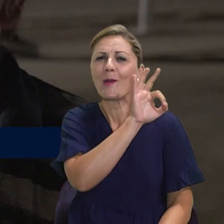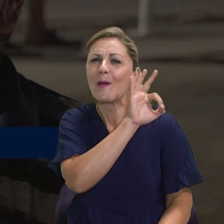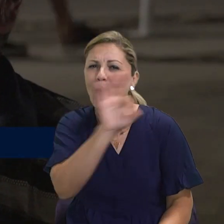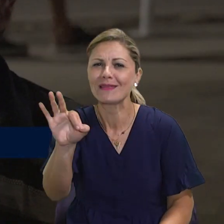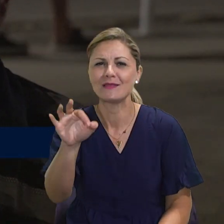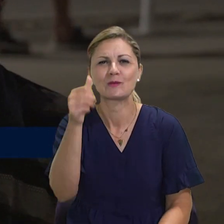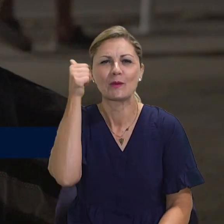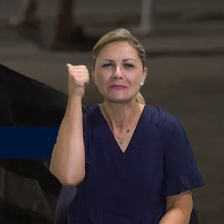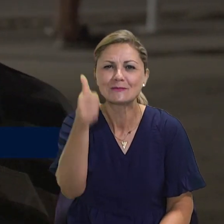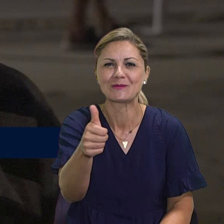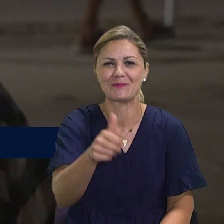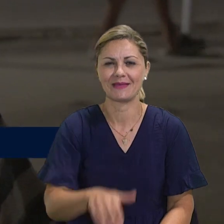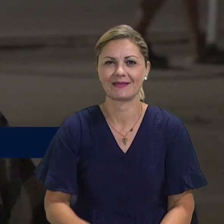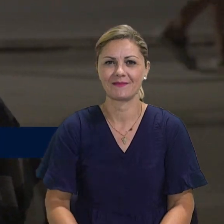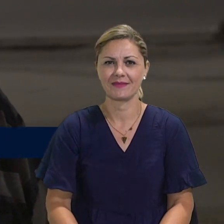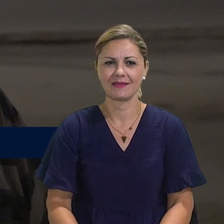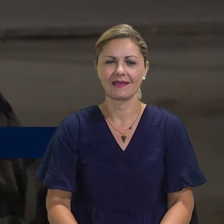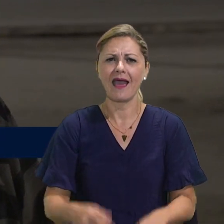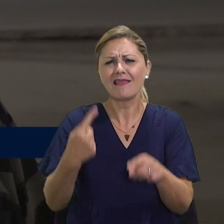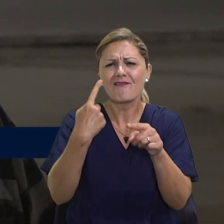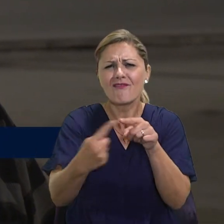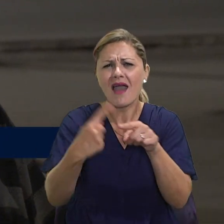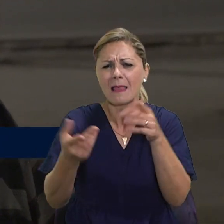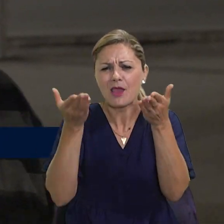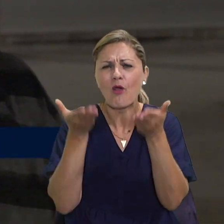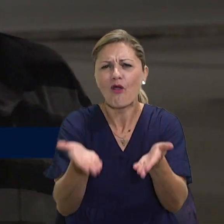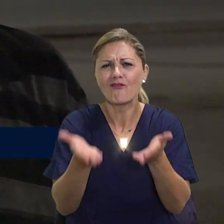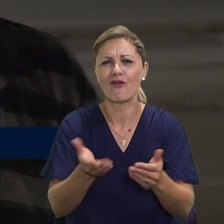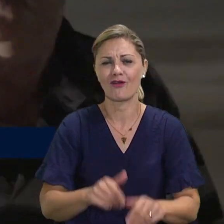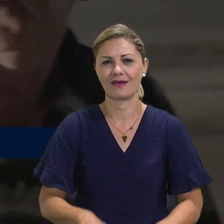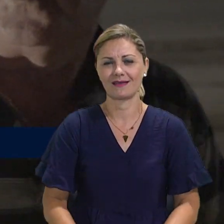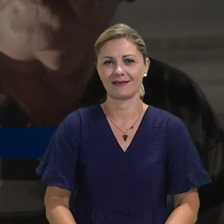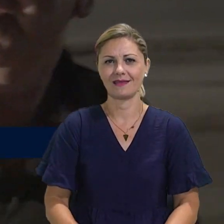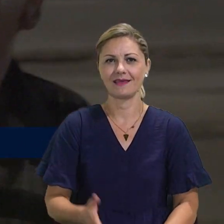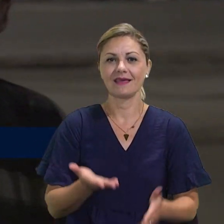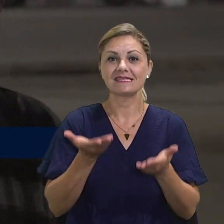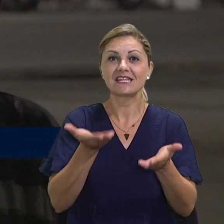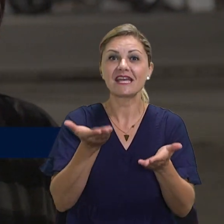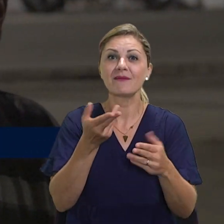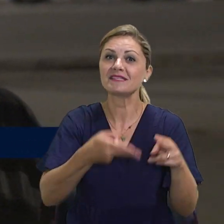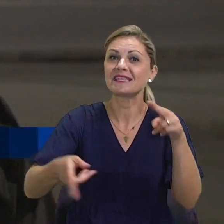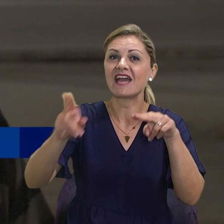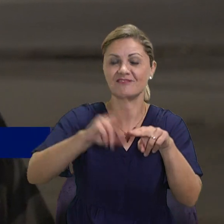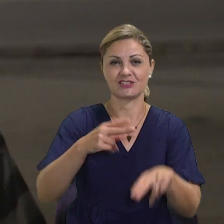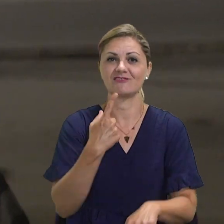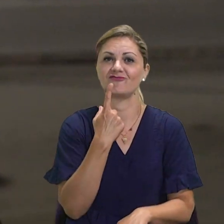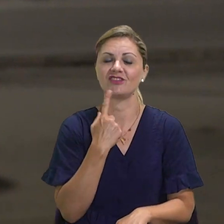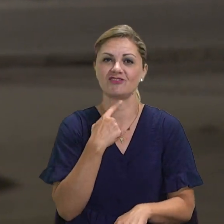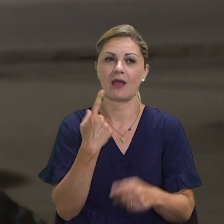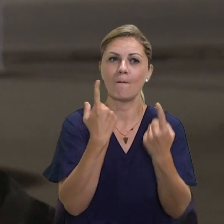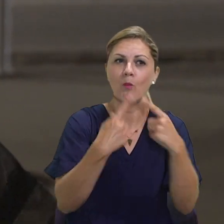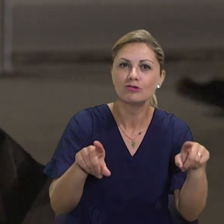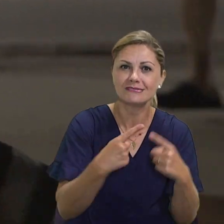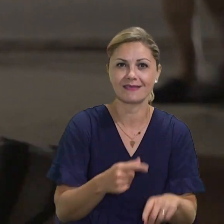Super, odlično. Samo ovo treba biti češće. Što vam je najbolje? Je li to spiza,